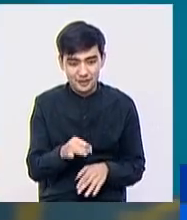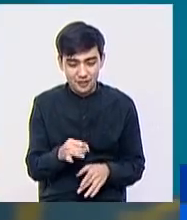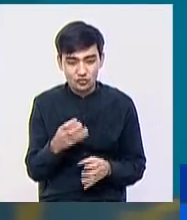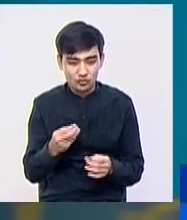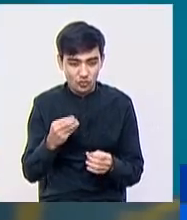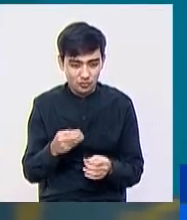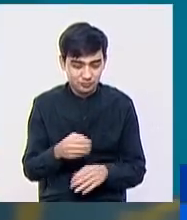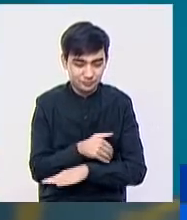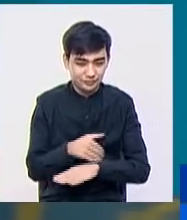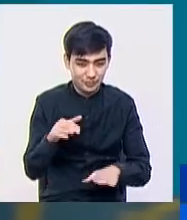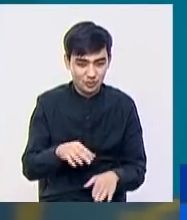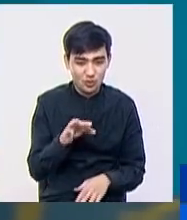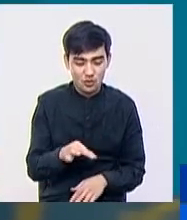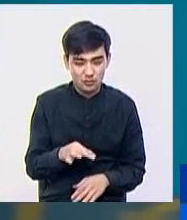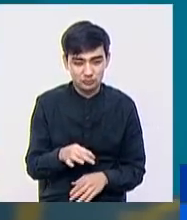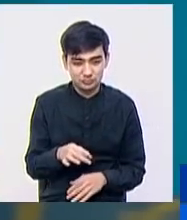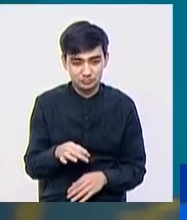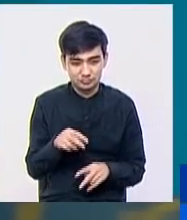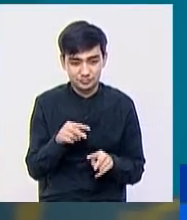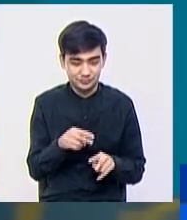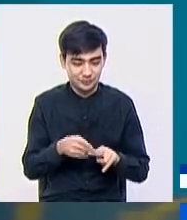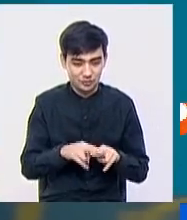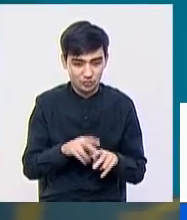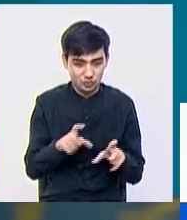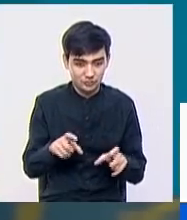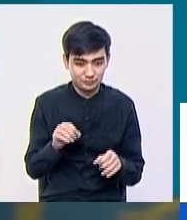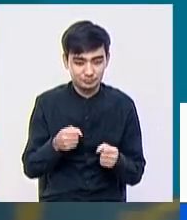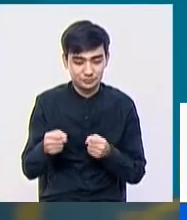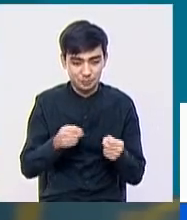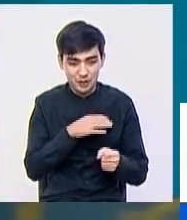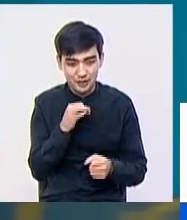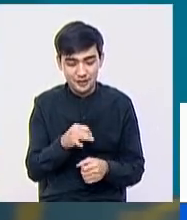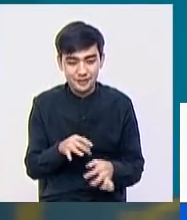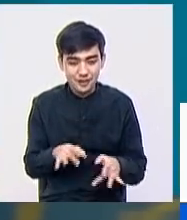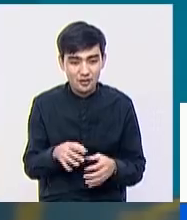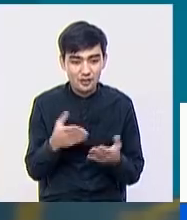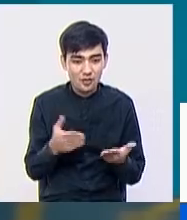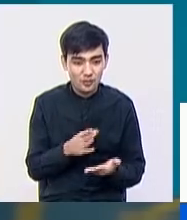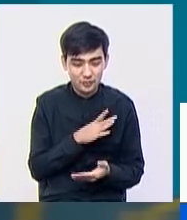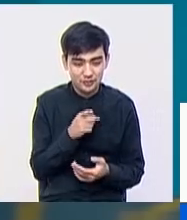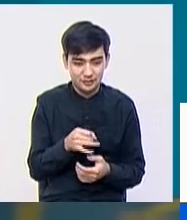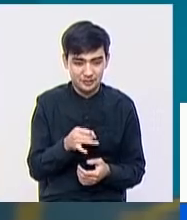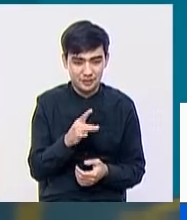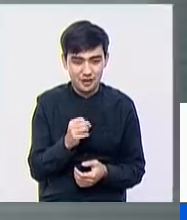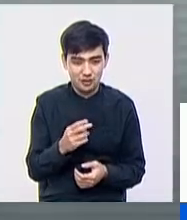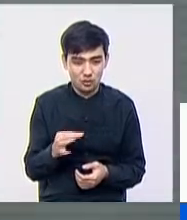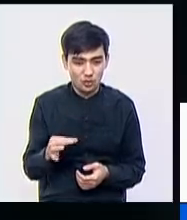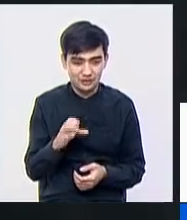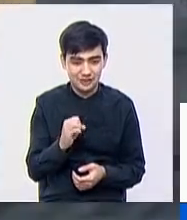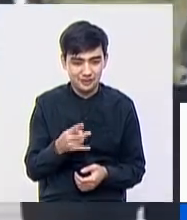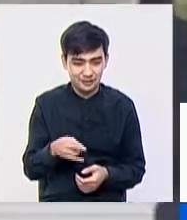проезжей части. По периметру выставлялись наблюдатели. Для координации действий ими использовались радиостанции.